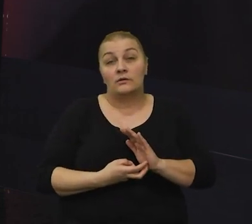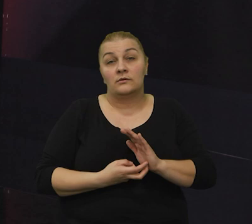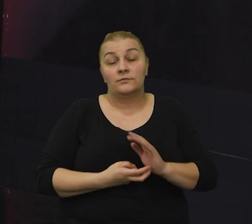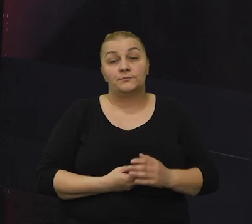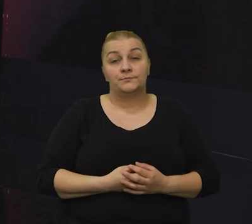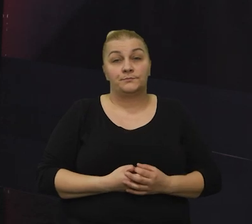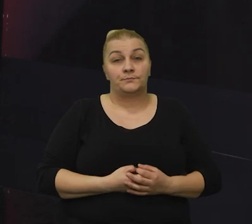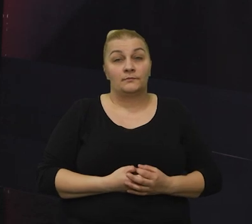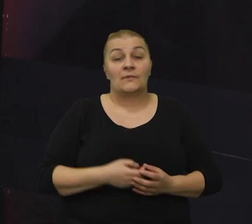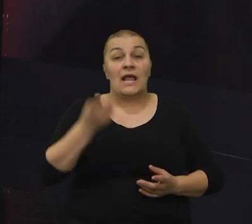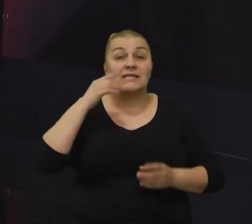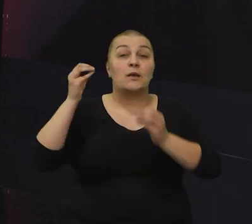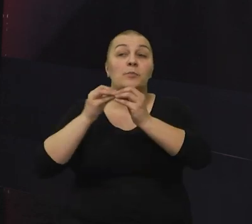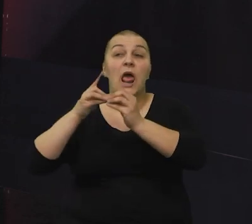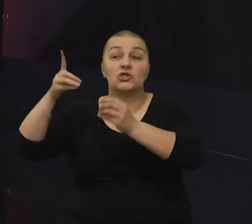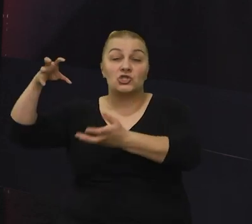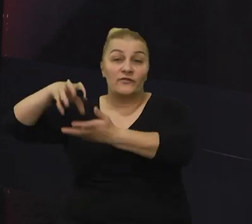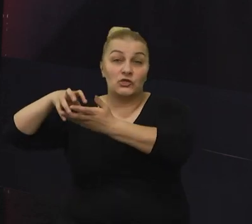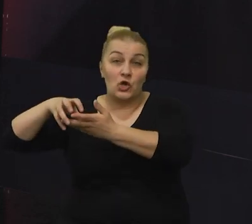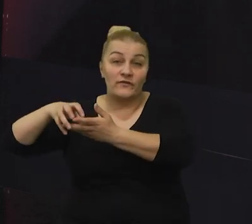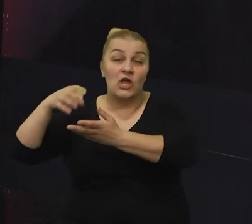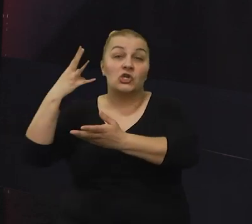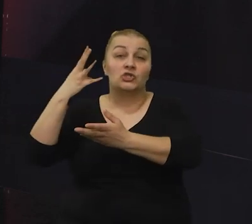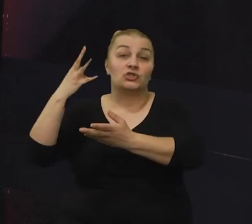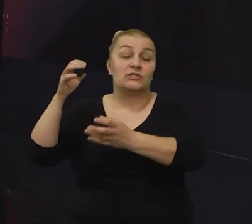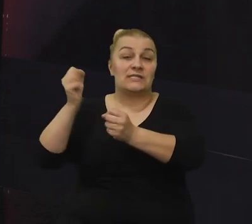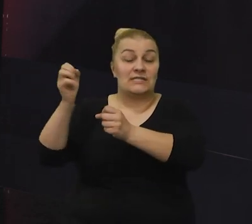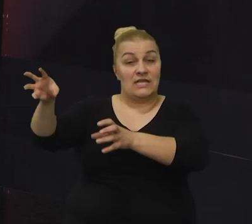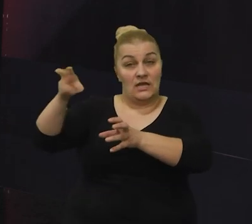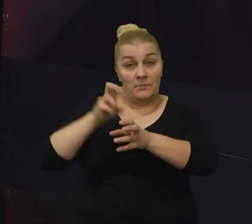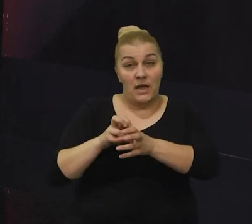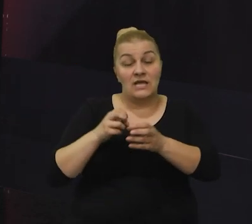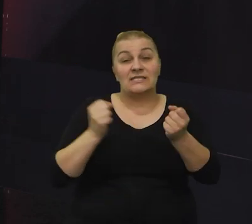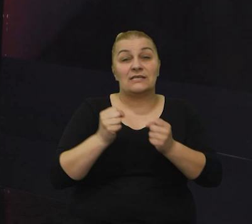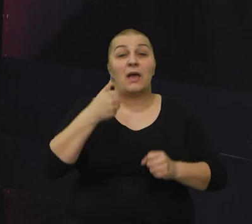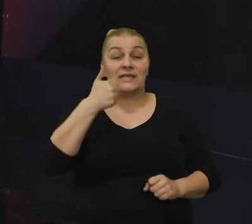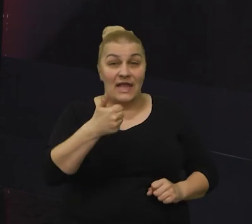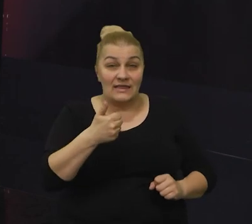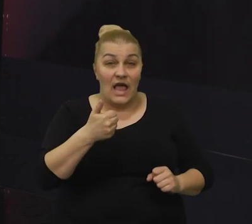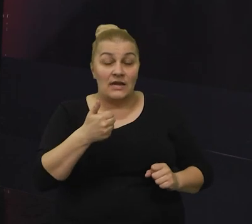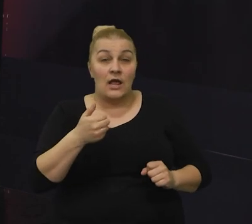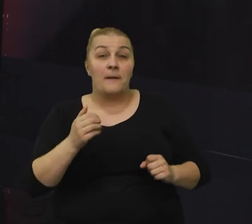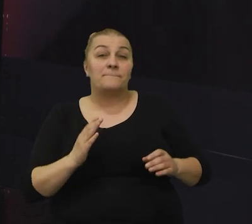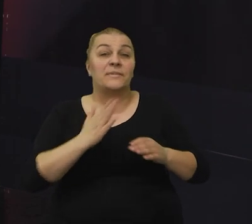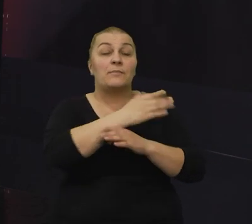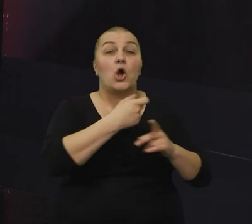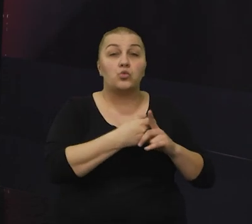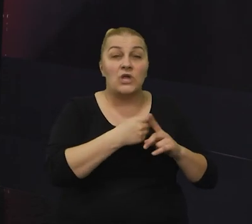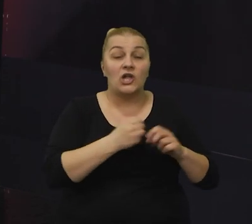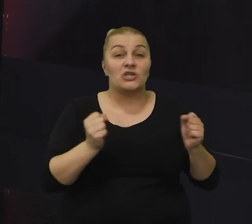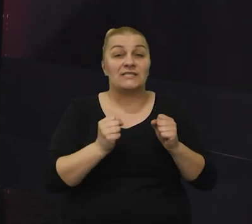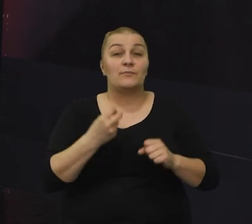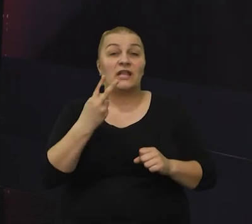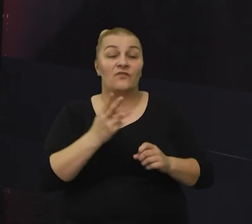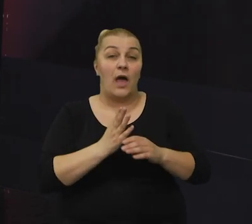iz Blaškićeva, Sođar, planirali su 4 zime, Zima 1, je išlo prema Kujače,